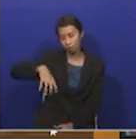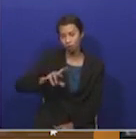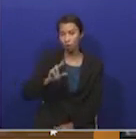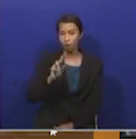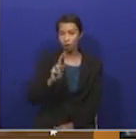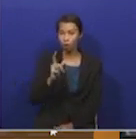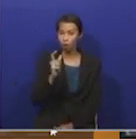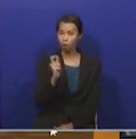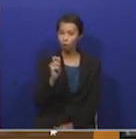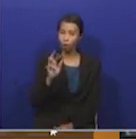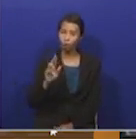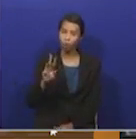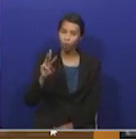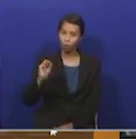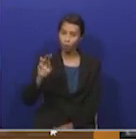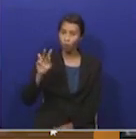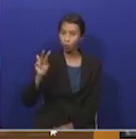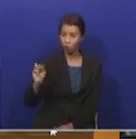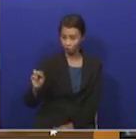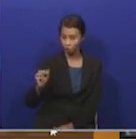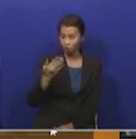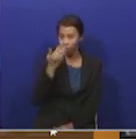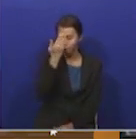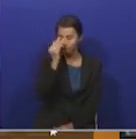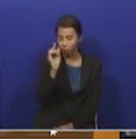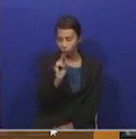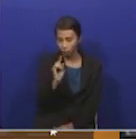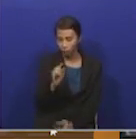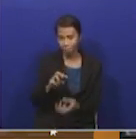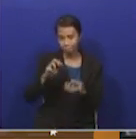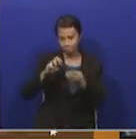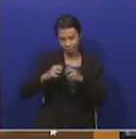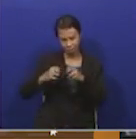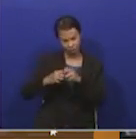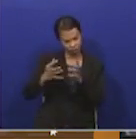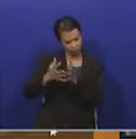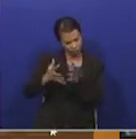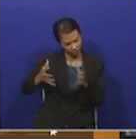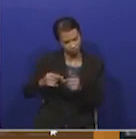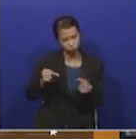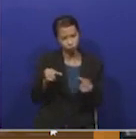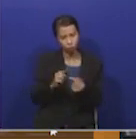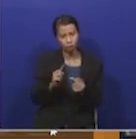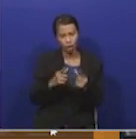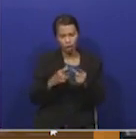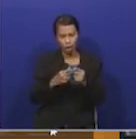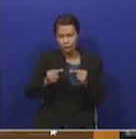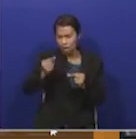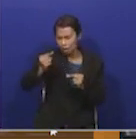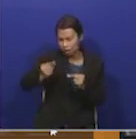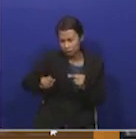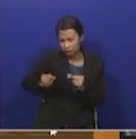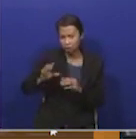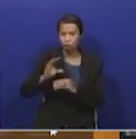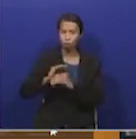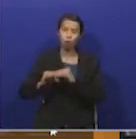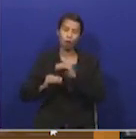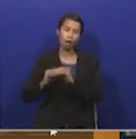เพราะว่าปัญหาที่ยิ่งใหญ่ไปกว่าการที่การยัดเยียดความจริงเพียงหนึ่งเดียวของโครง